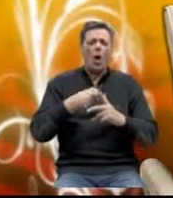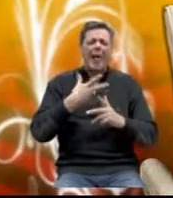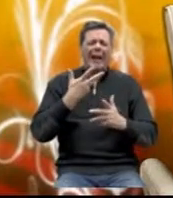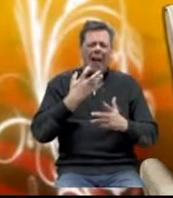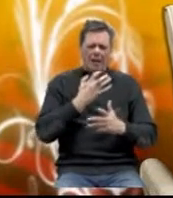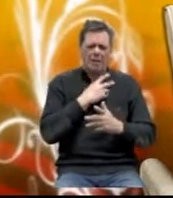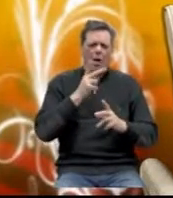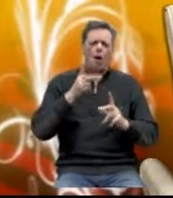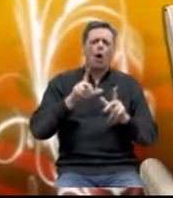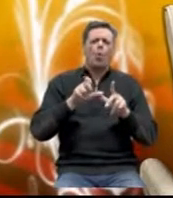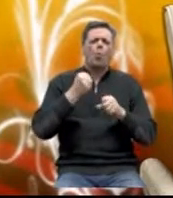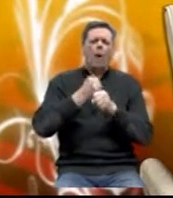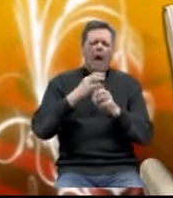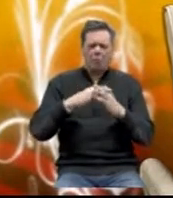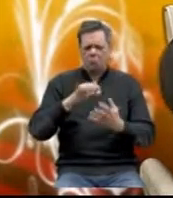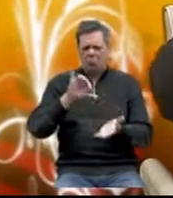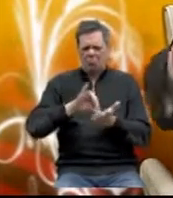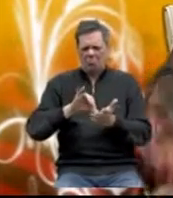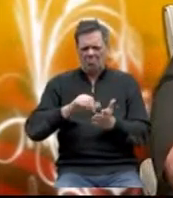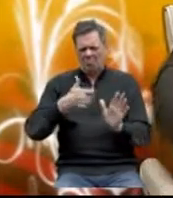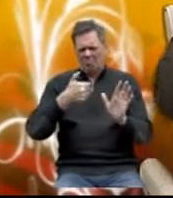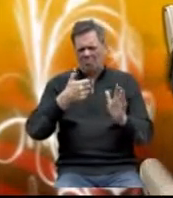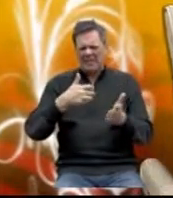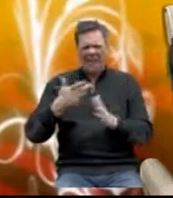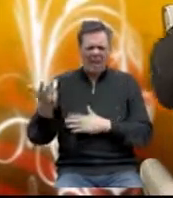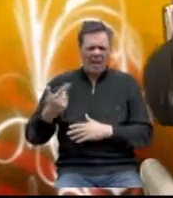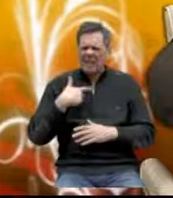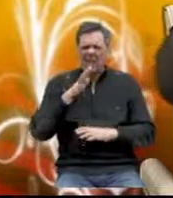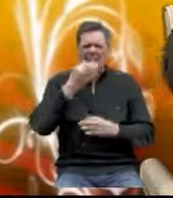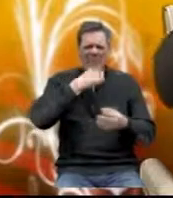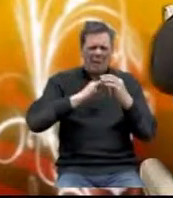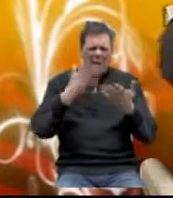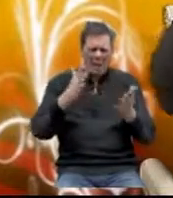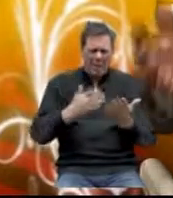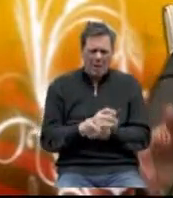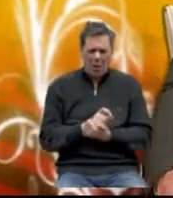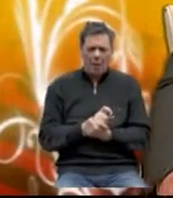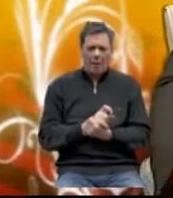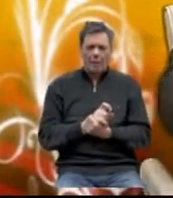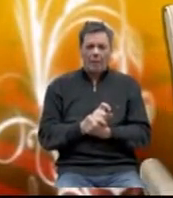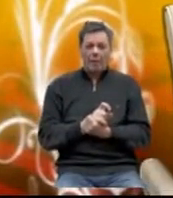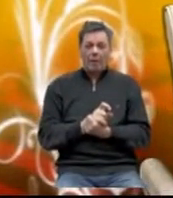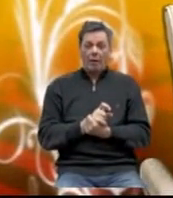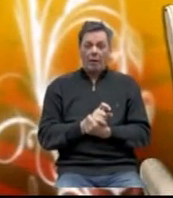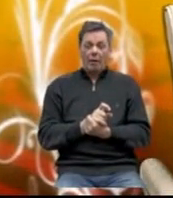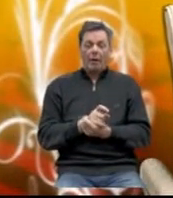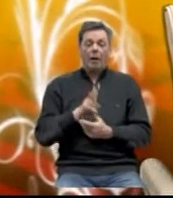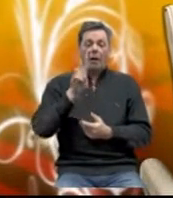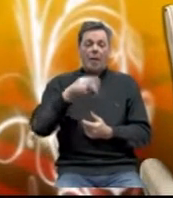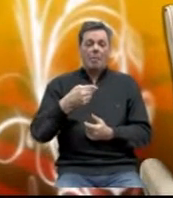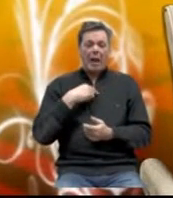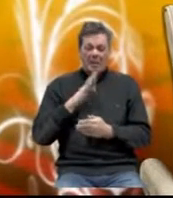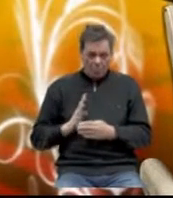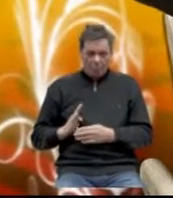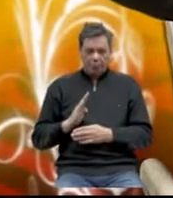i kuga u srednjem vijeku, kad nije bilo ni antibiotika, niti se znalo od kud je, zašto je, kako je ovo sve skupa, je imala svoj